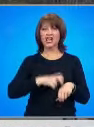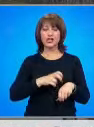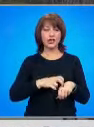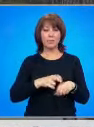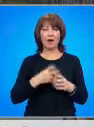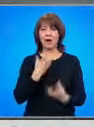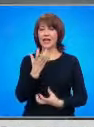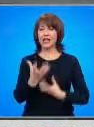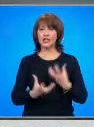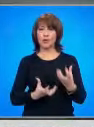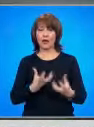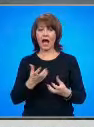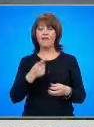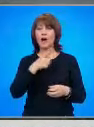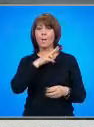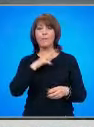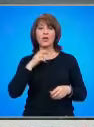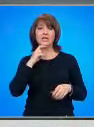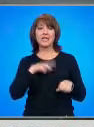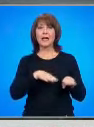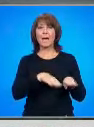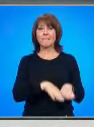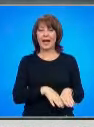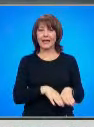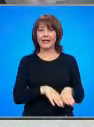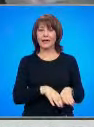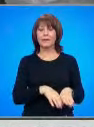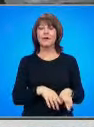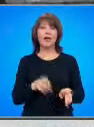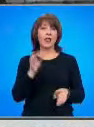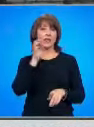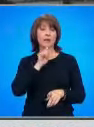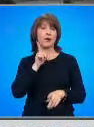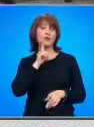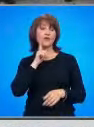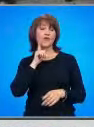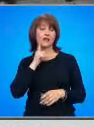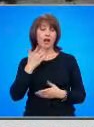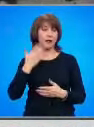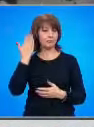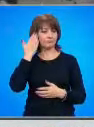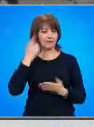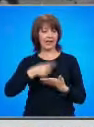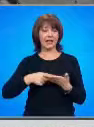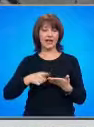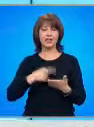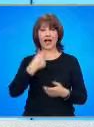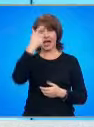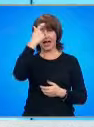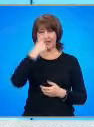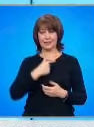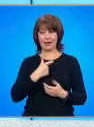младежа изгоря на полицейския паркинг в града. Според Демерджиев нямало човешка намеса, а било само запалване от технически